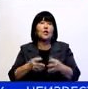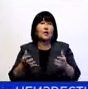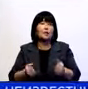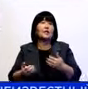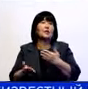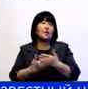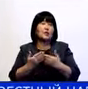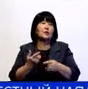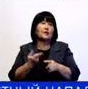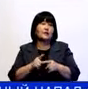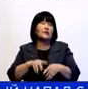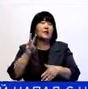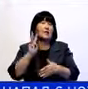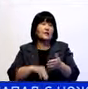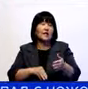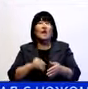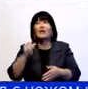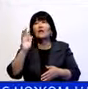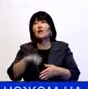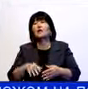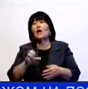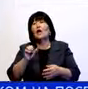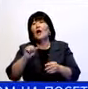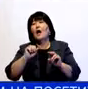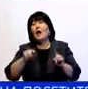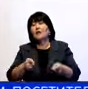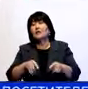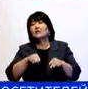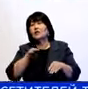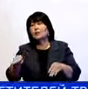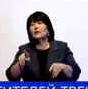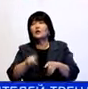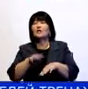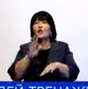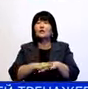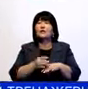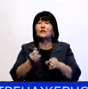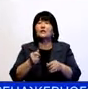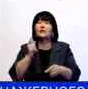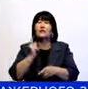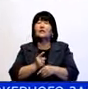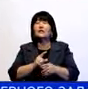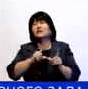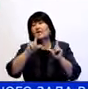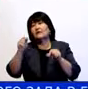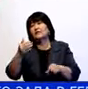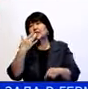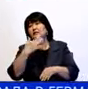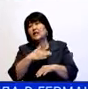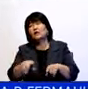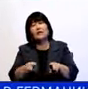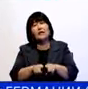меры принудительного взыскания. Налагаются арест на имущество, ограничения на банковские счета, на выезд за границу и так далее.